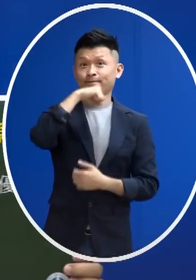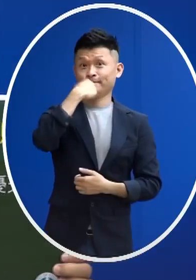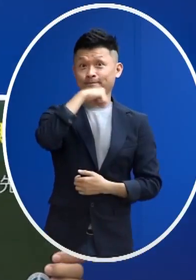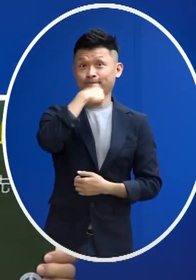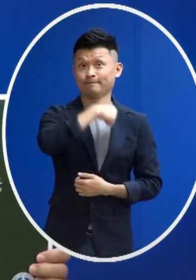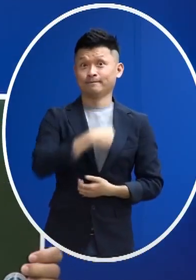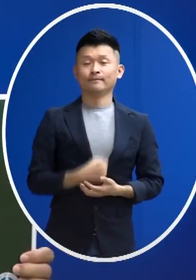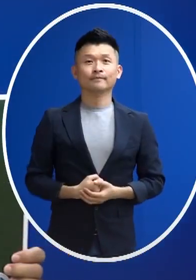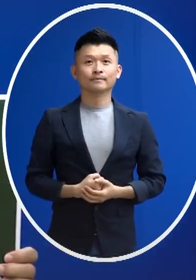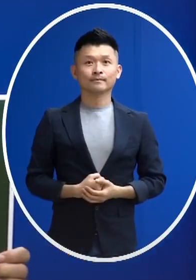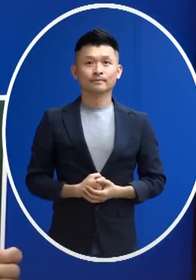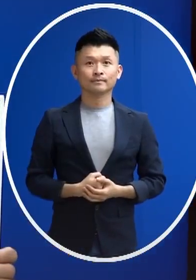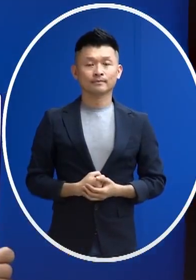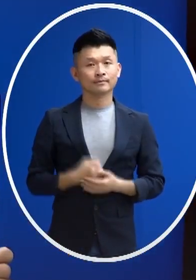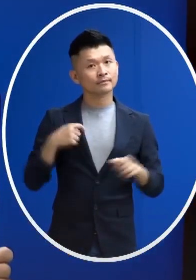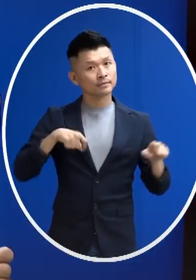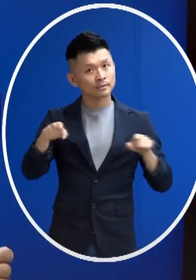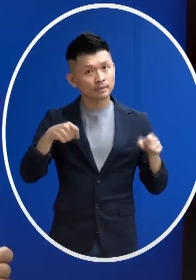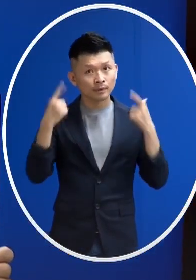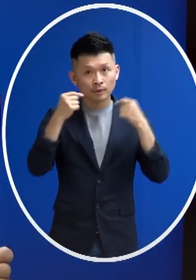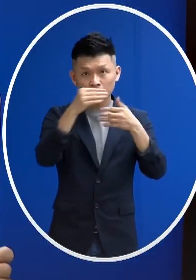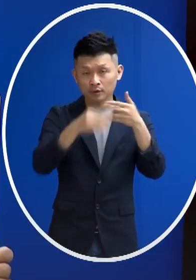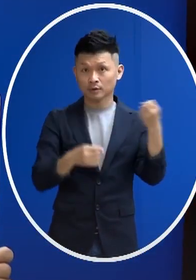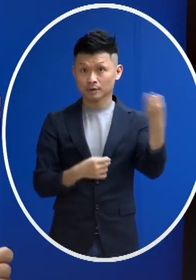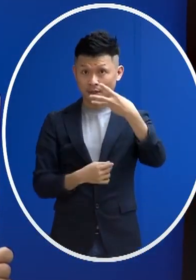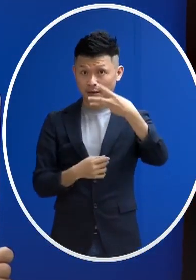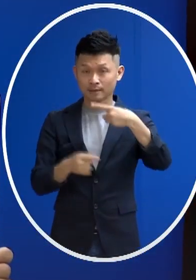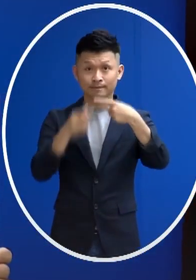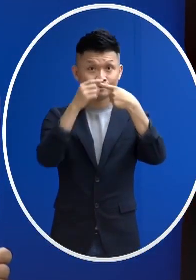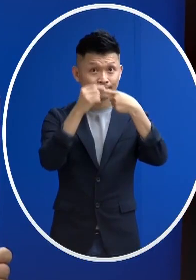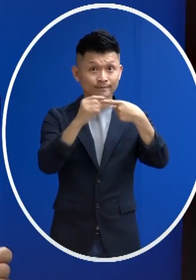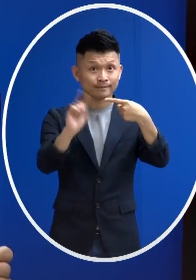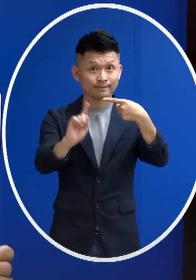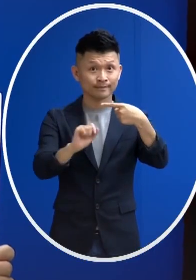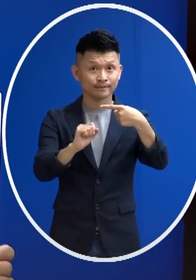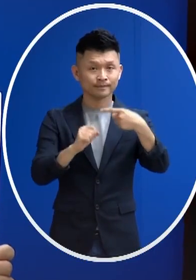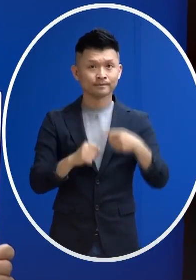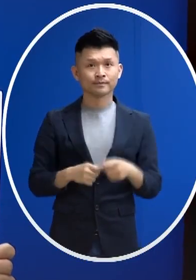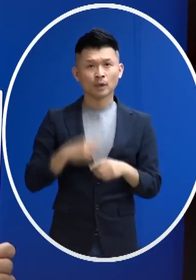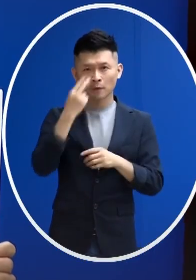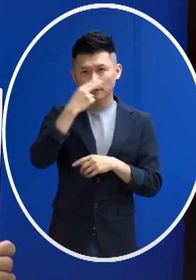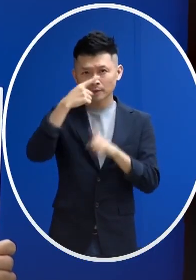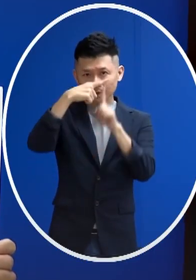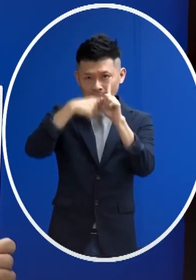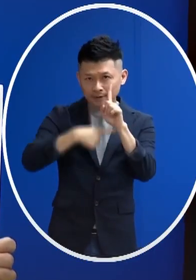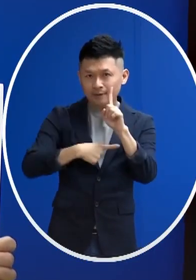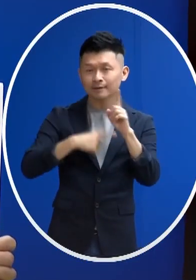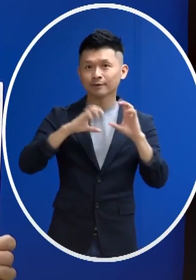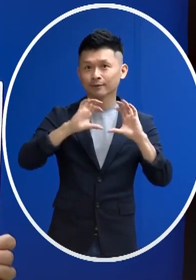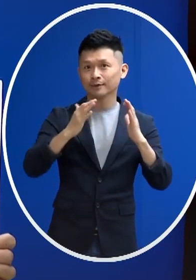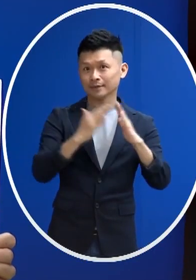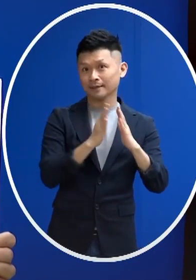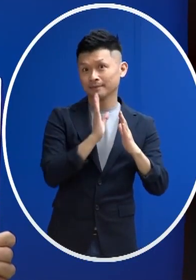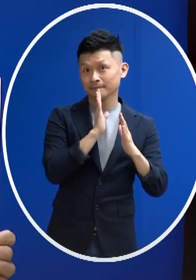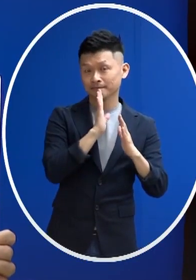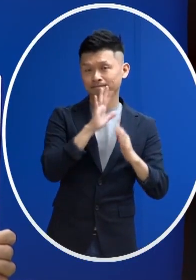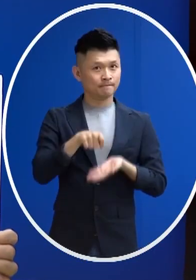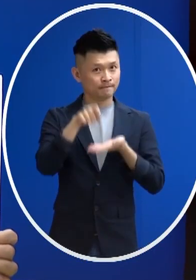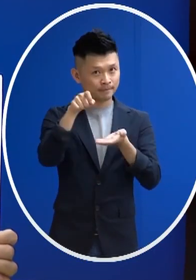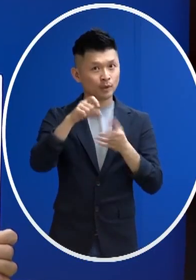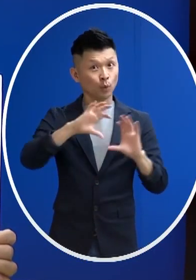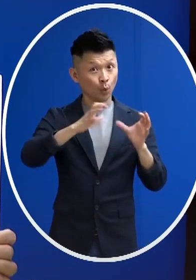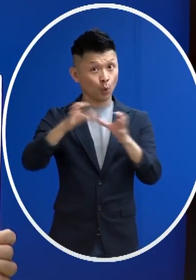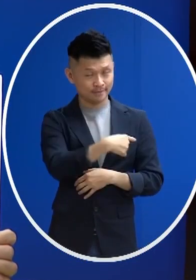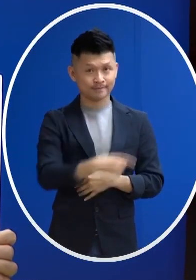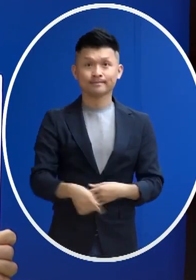我们拟定三个原则，第一个是低风险国家地区为优先。